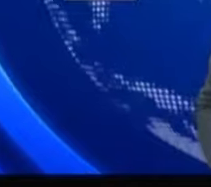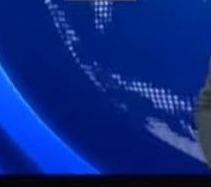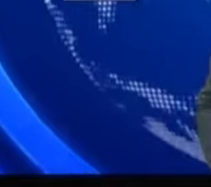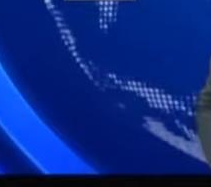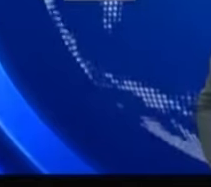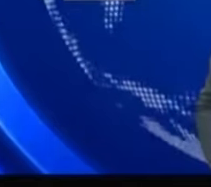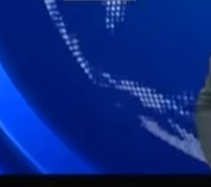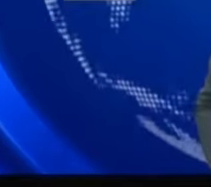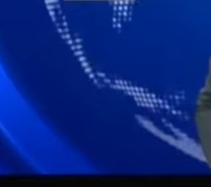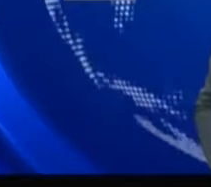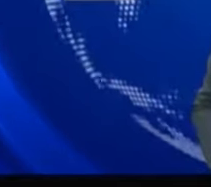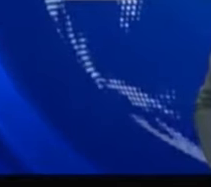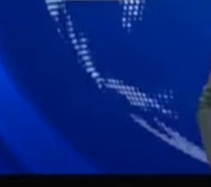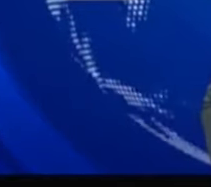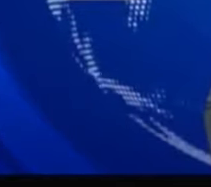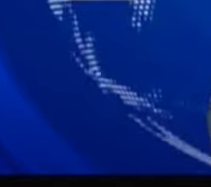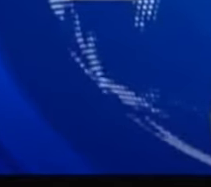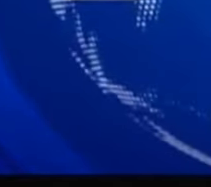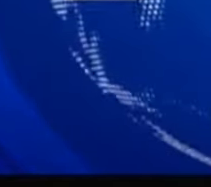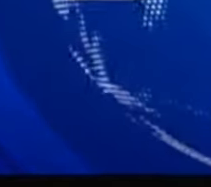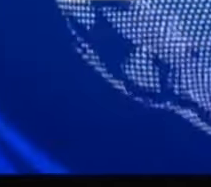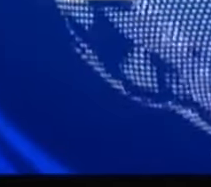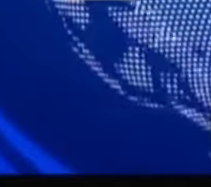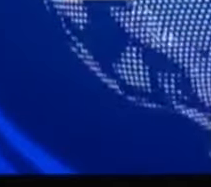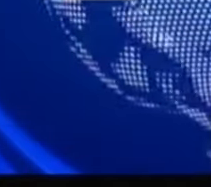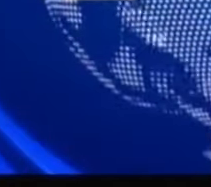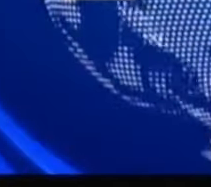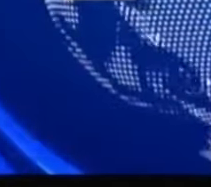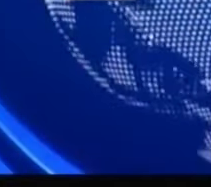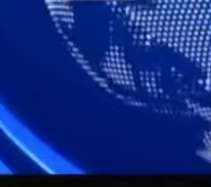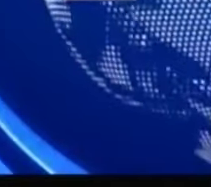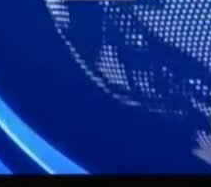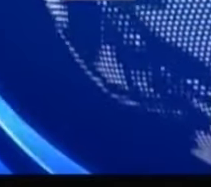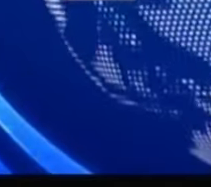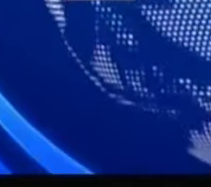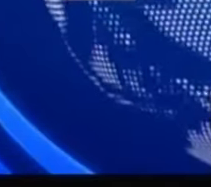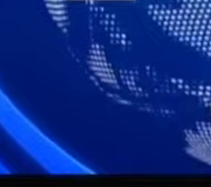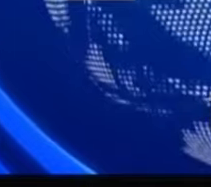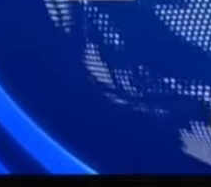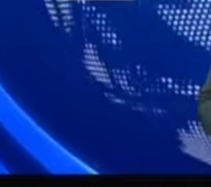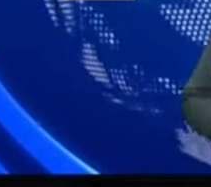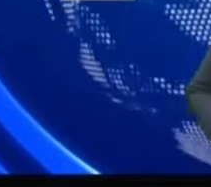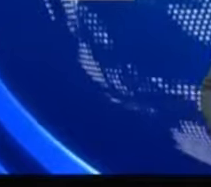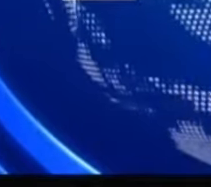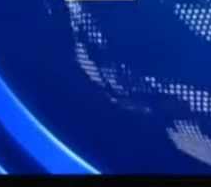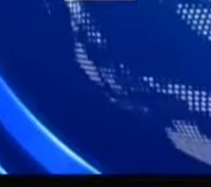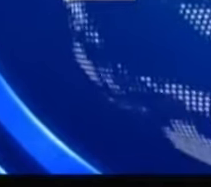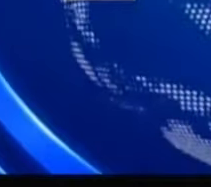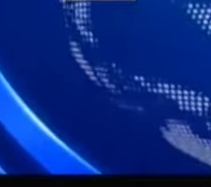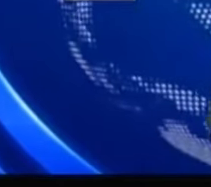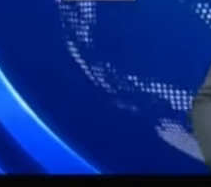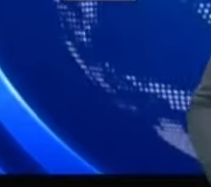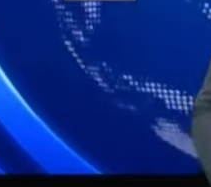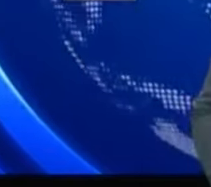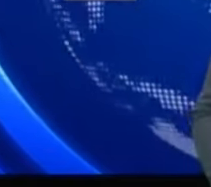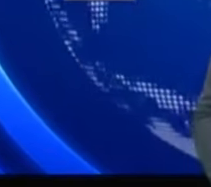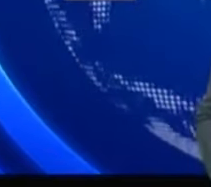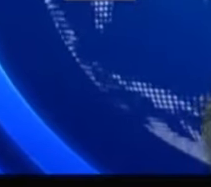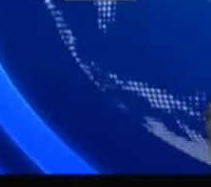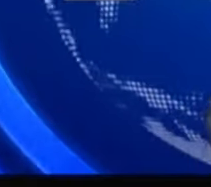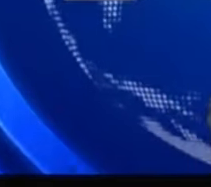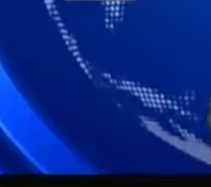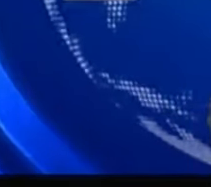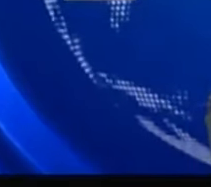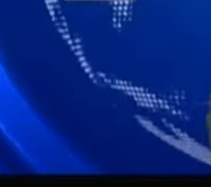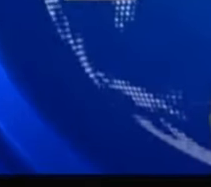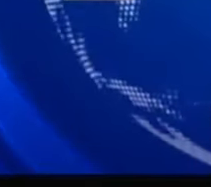janvier 2024. Mission difficile à atteindre puisque l'impossible n'est pas congolais, mais le ministre en charge de la recherche